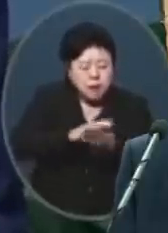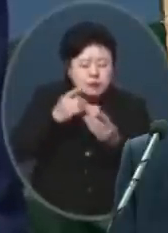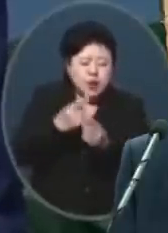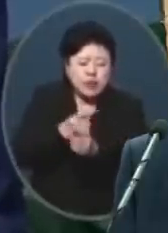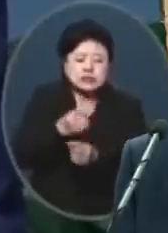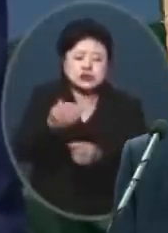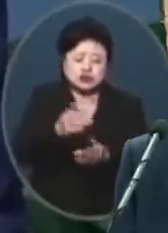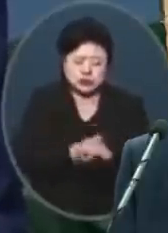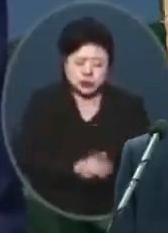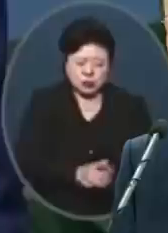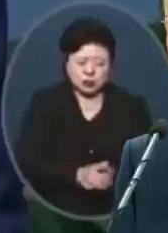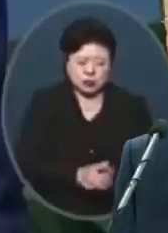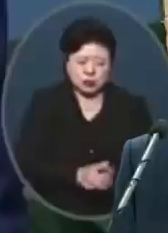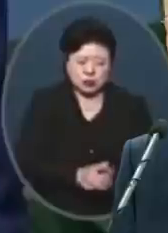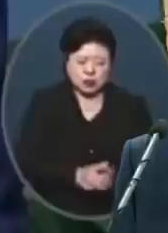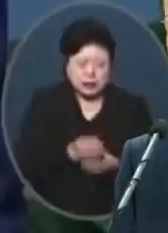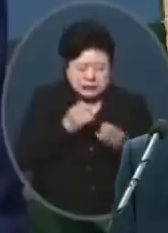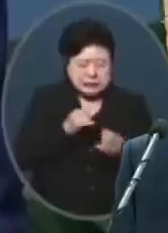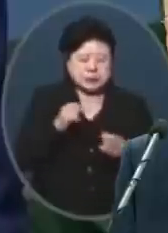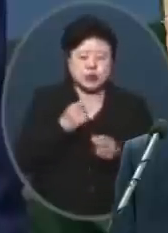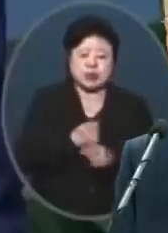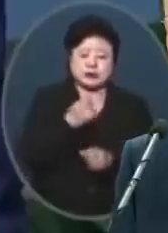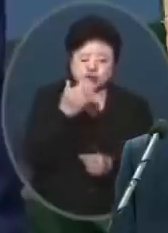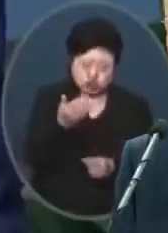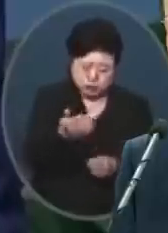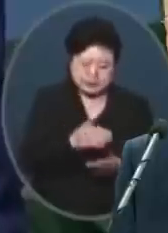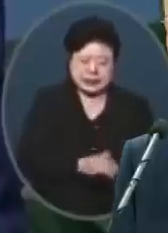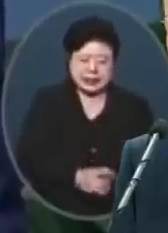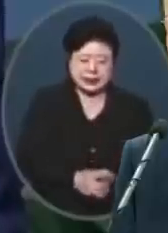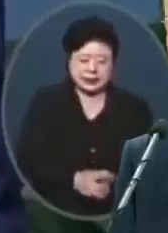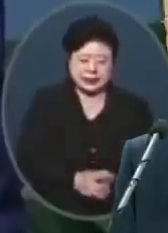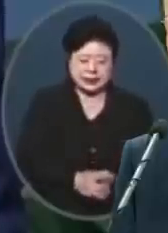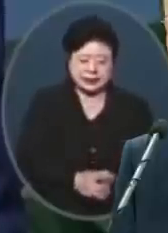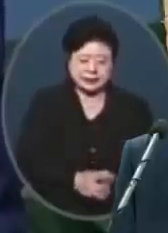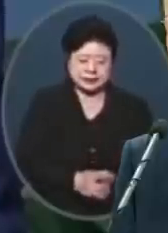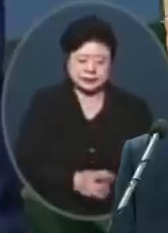변화시켜 지키시고 새 사람으로 만들어 주시는